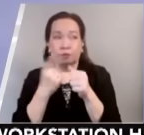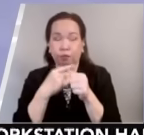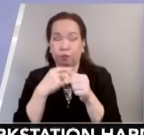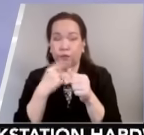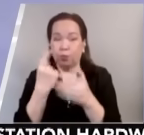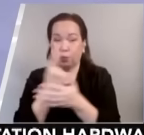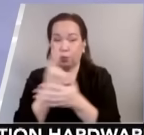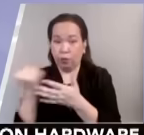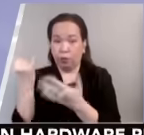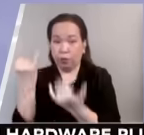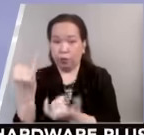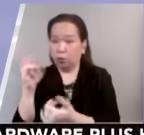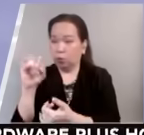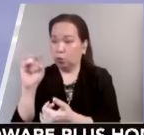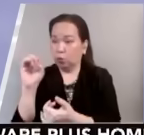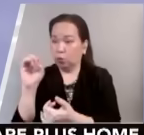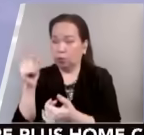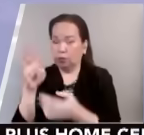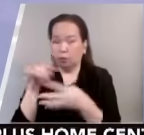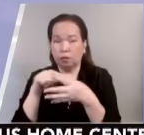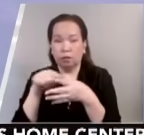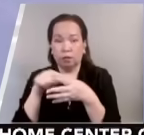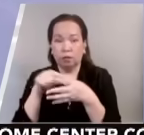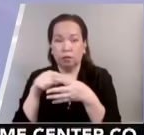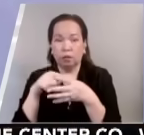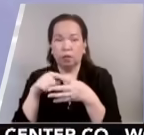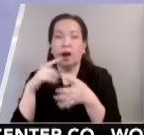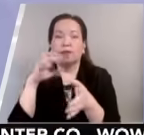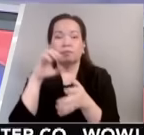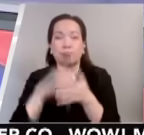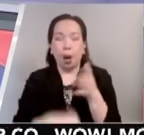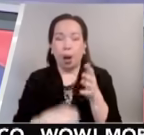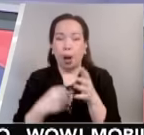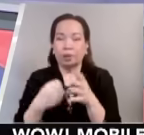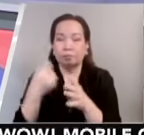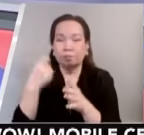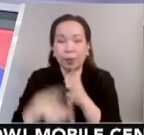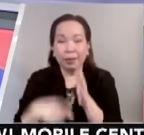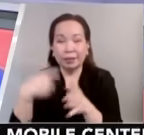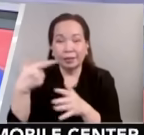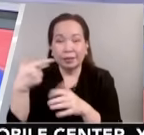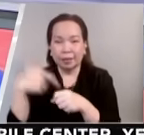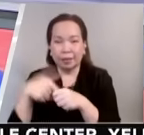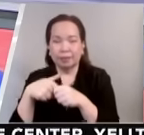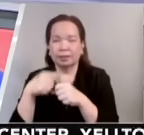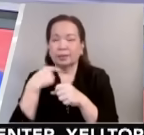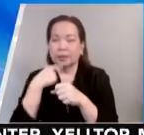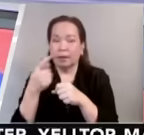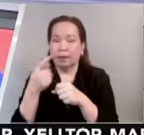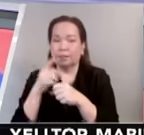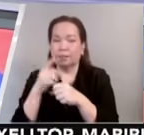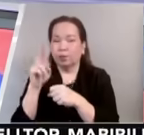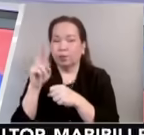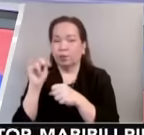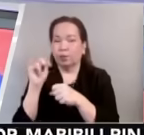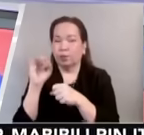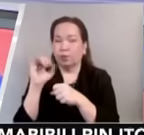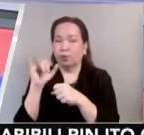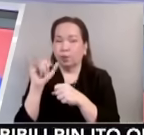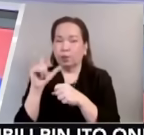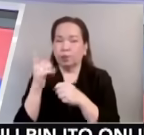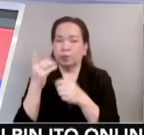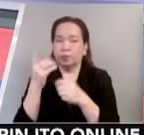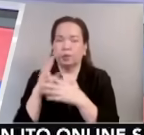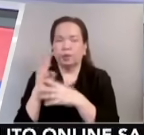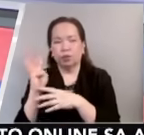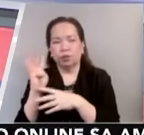bubungad ang Buena manong bawas presyo sa petroleo sa tansya ng kumpanyang unioil asahan ang 40 hanggang 50